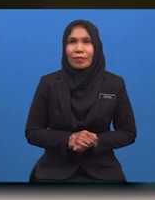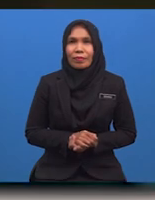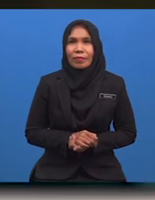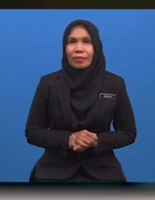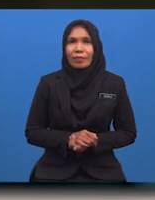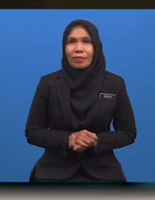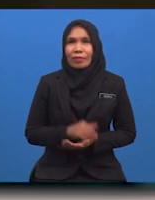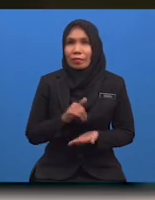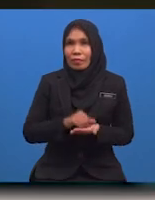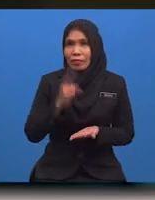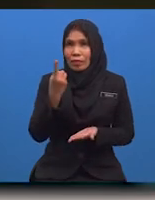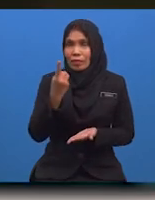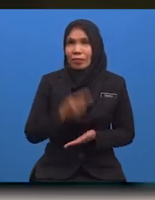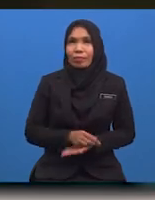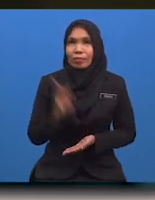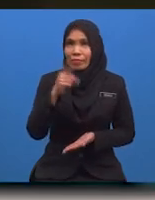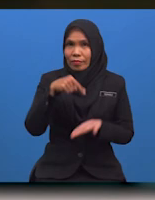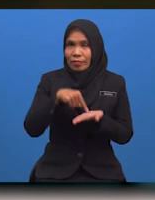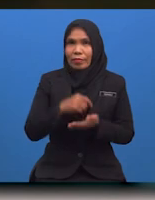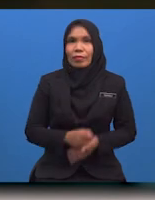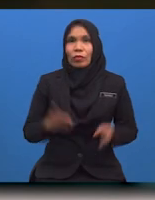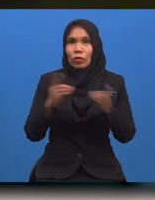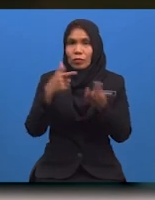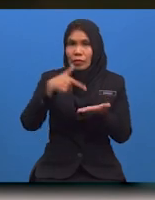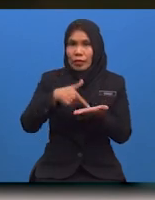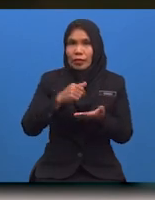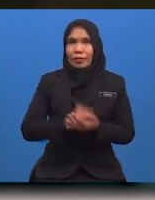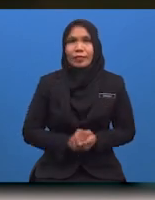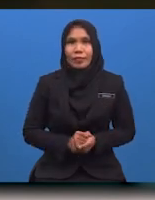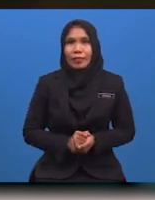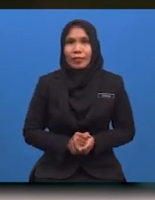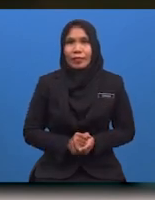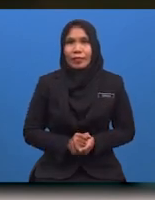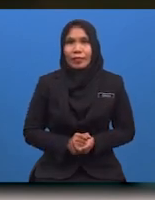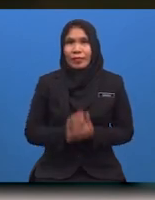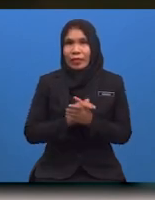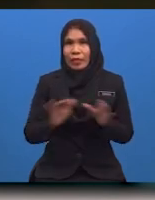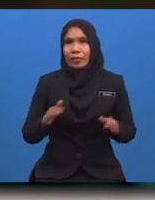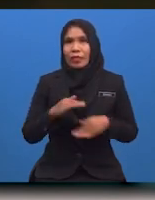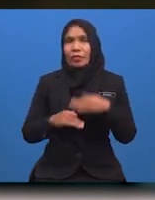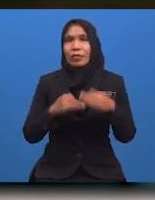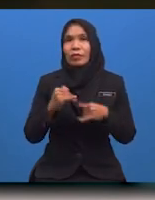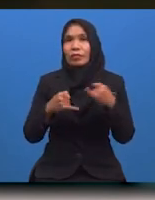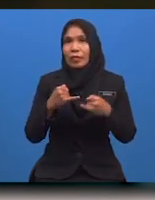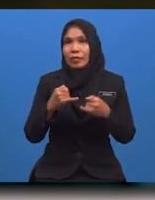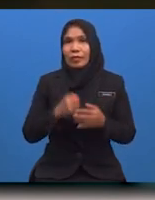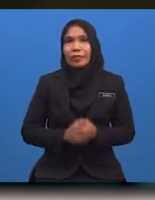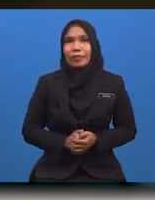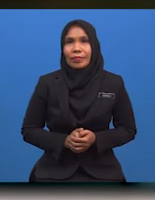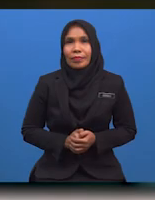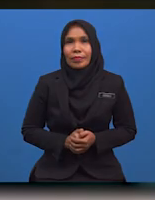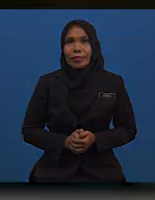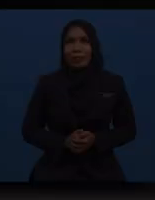Saja buat kali ini, semoga kita berjumpa lagi di episod akan datang. Selamat maju jaya.